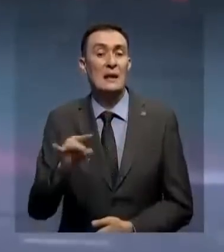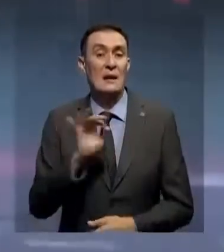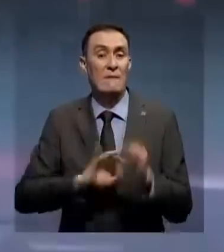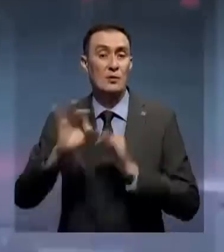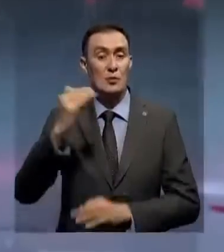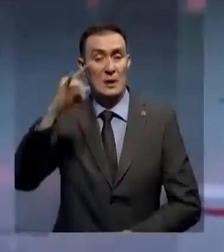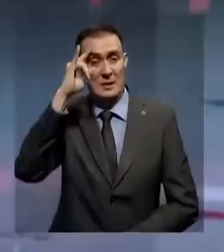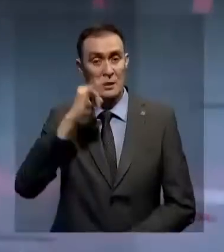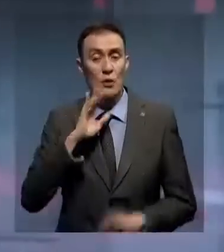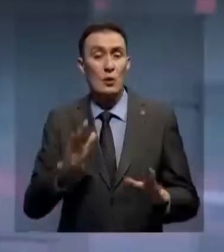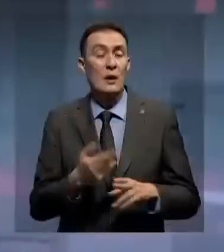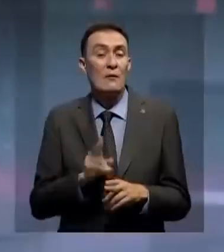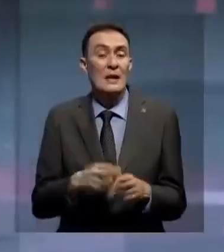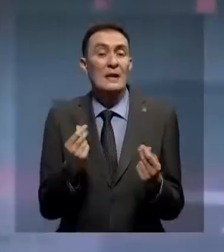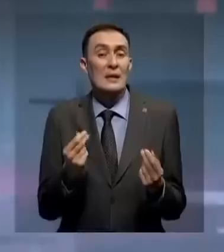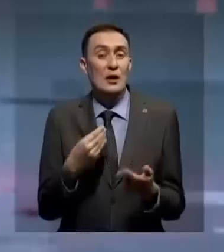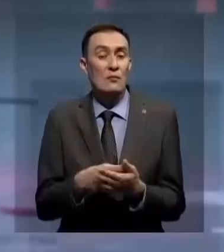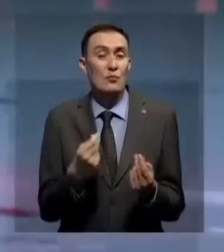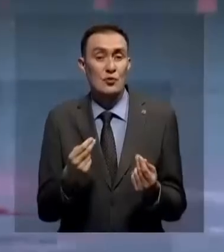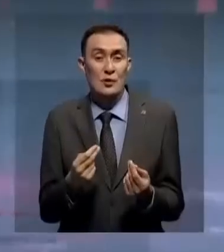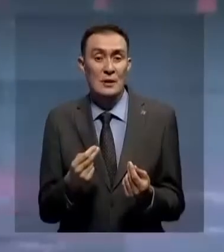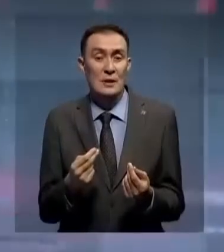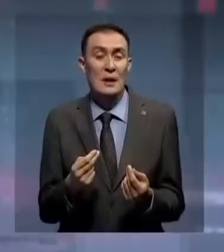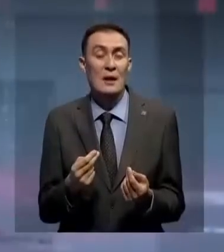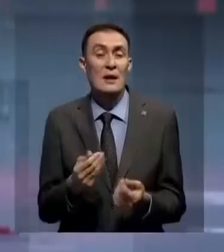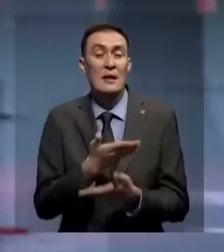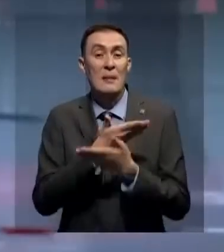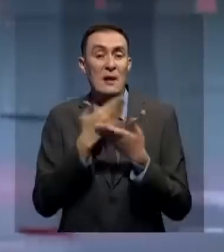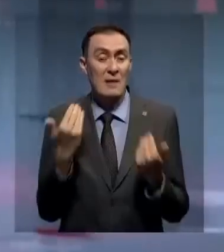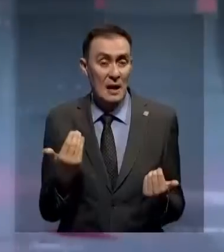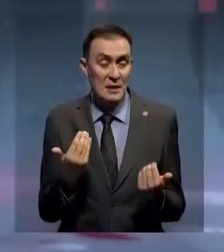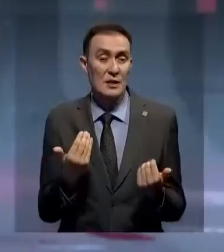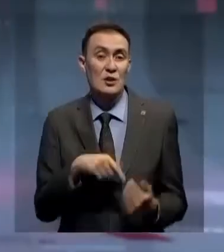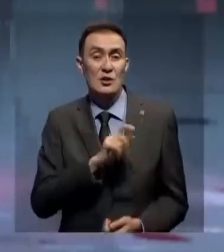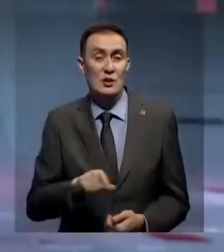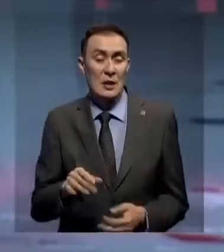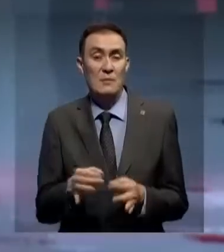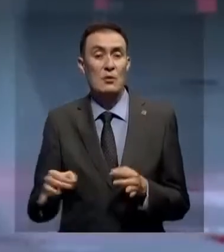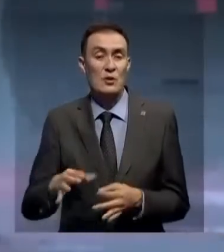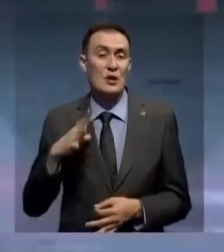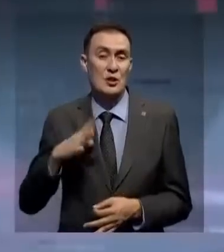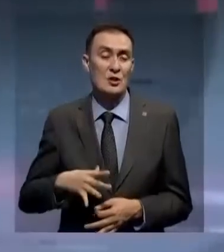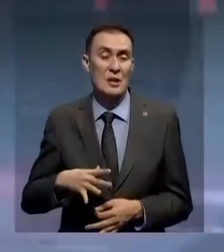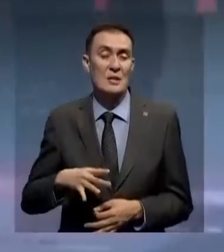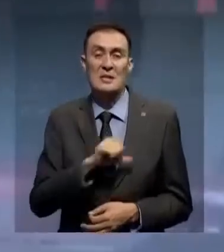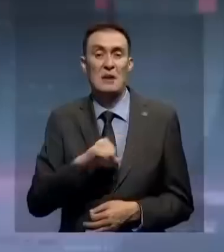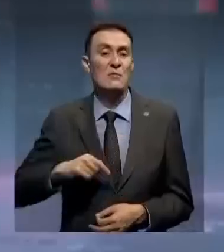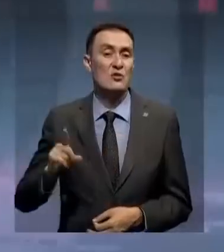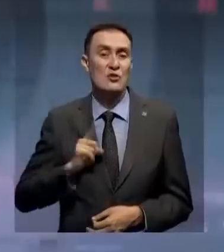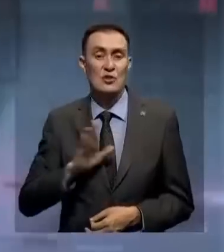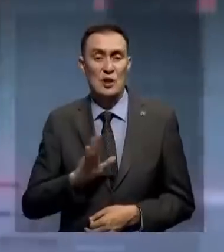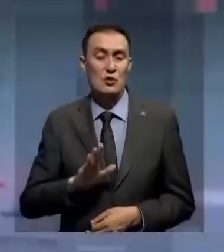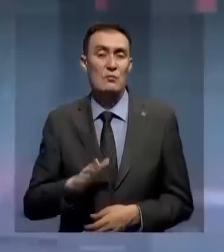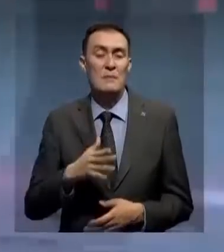на востоке Казахстана. Только вот деньги в бюджете на это все не появлялись. И жители микрорайона решили не ждать.